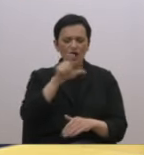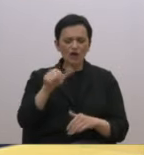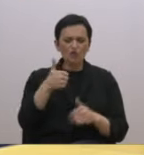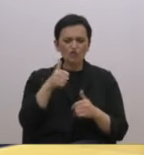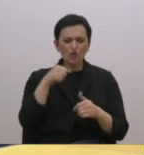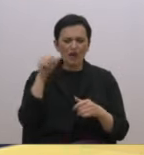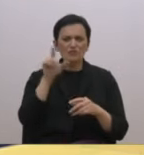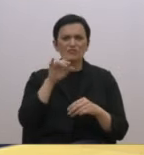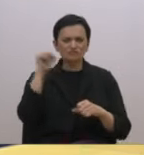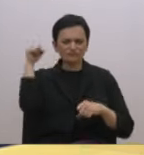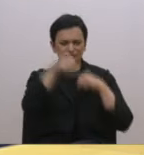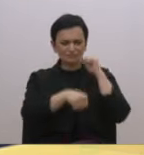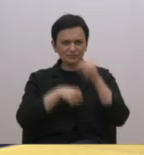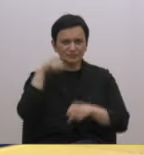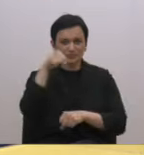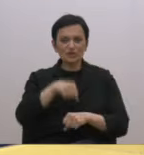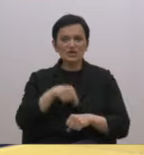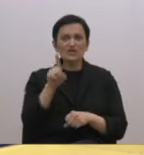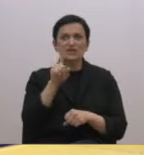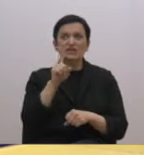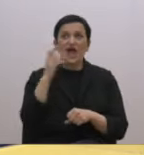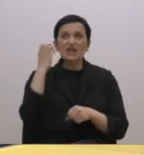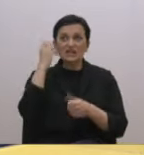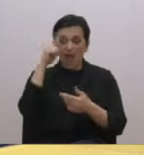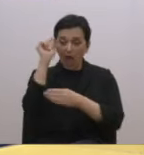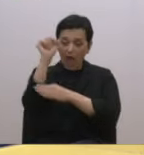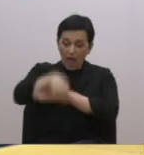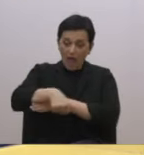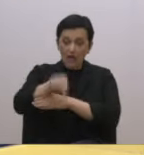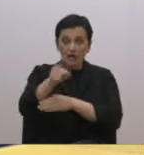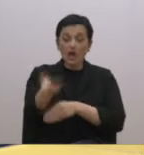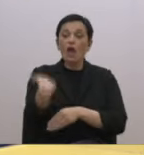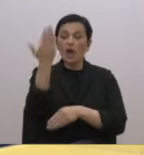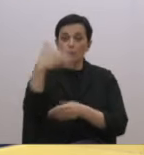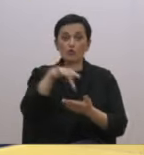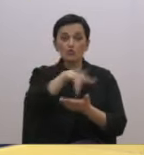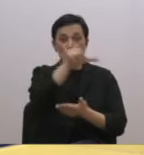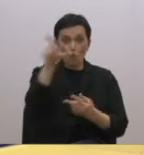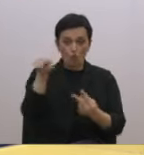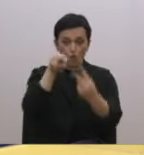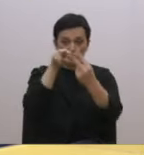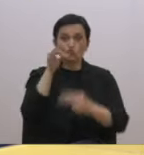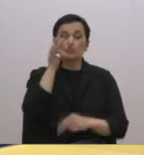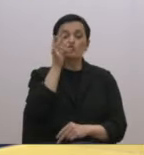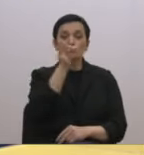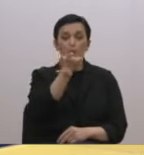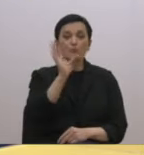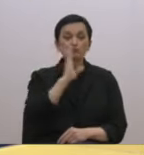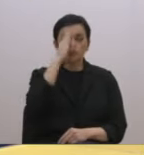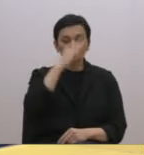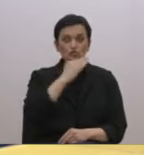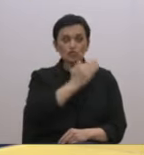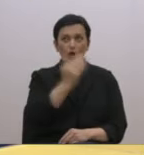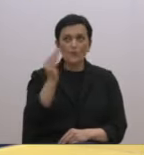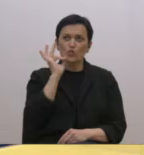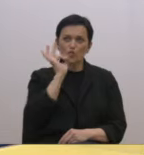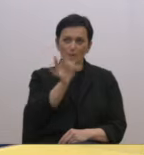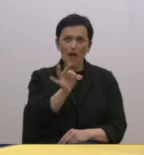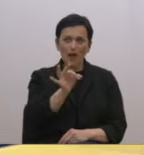უსწორდებოდნენ ფიზიკურად. რას ჩარგეთ ტელეფონებში თავი? გაუსწორეთ მოსახლეობას თვალი და უპასუხეთ მათ მშობლებს.